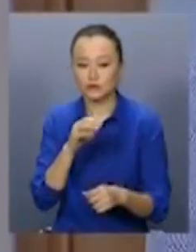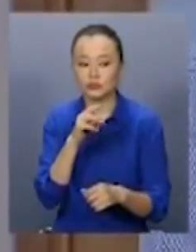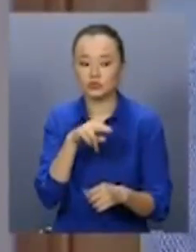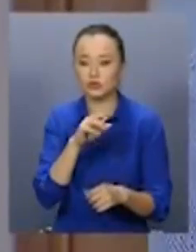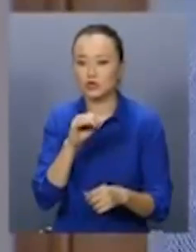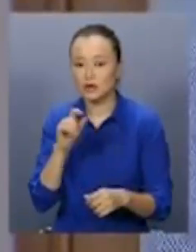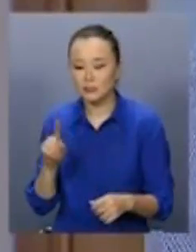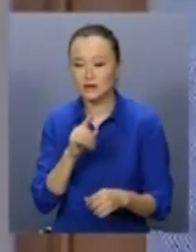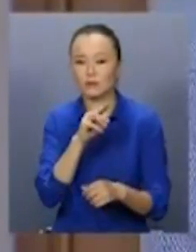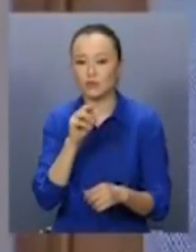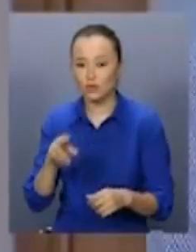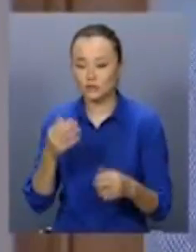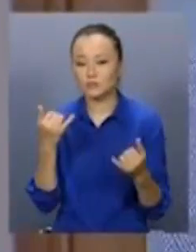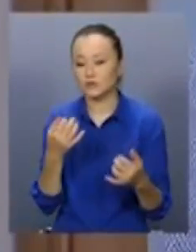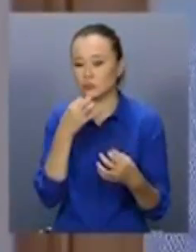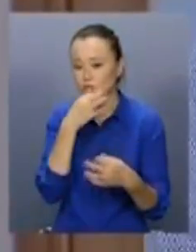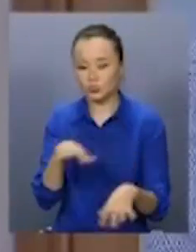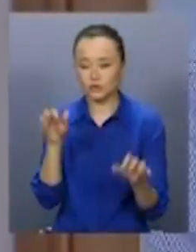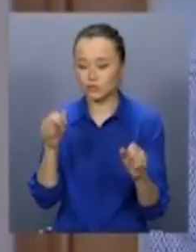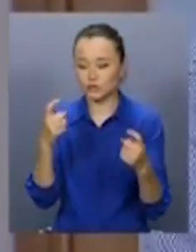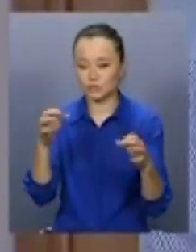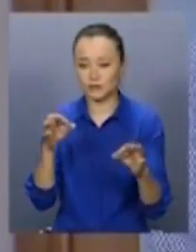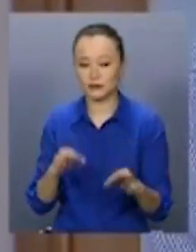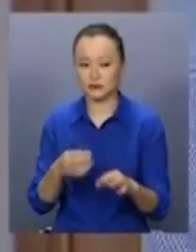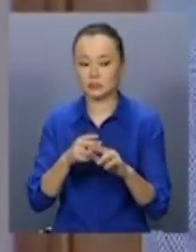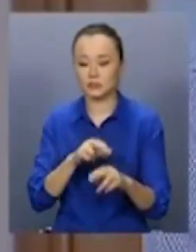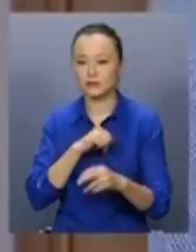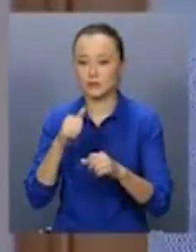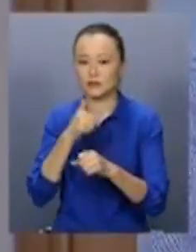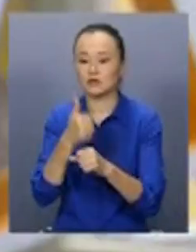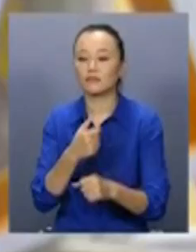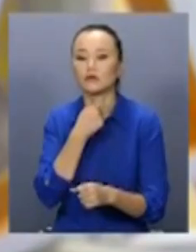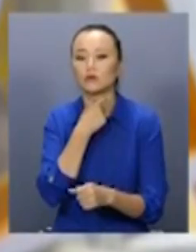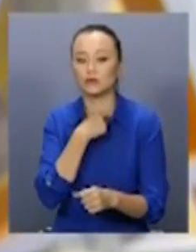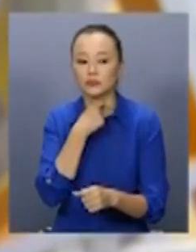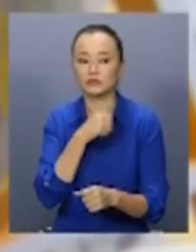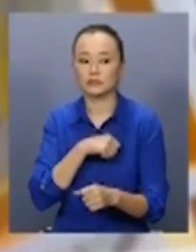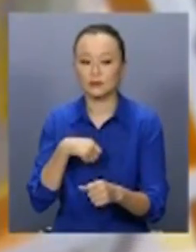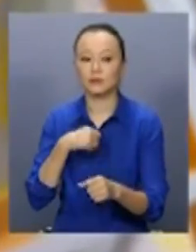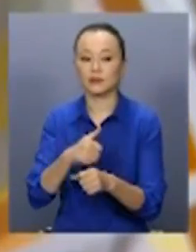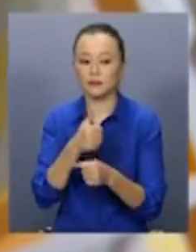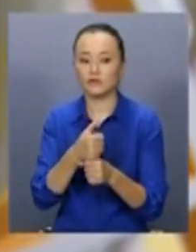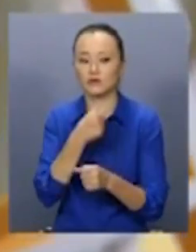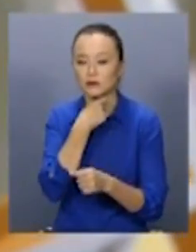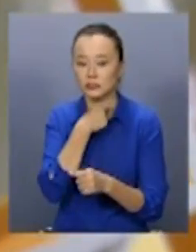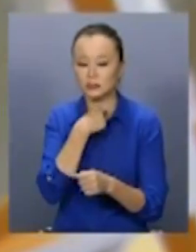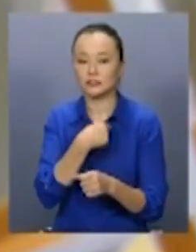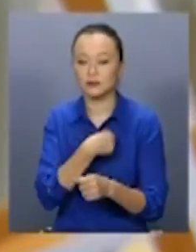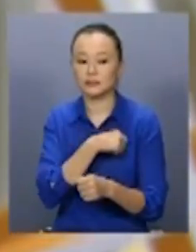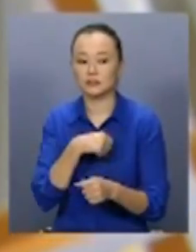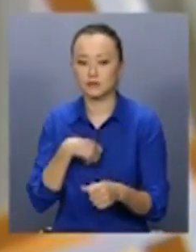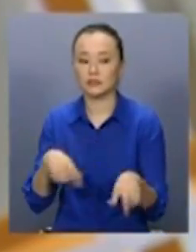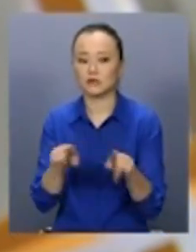болсын, поп болсын, басқа болсын. Мен ойлаймын, оның бәрі жаңағы ең басы дауыс. Ең басы дауыс. Мен өзім сондай.